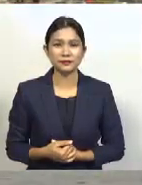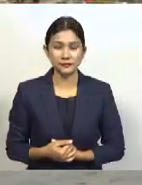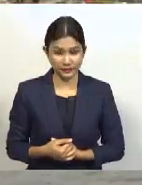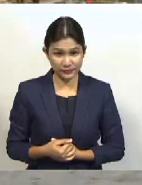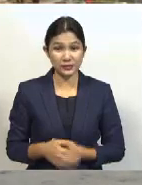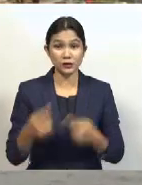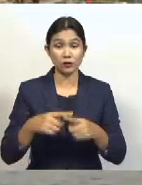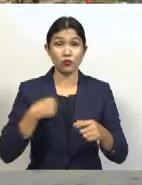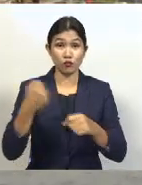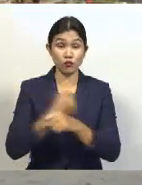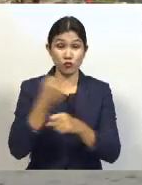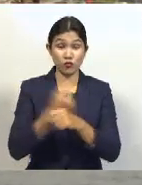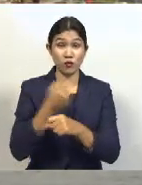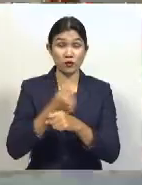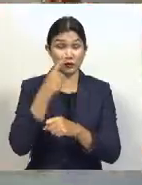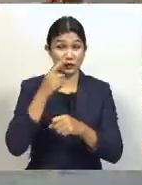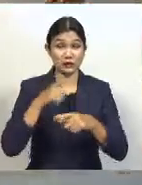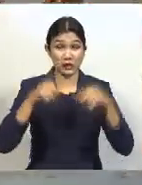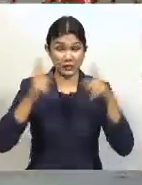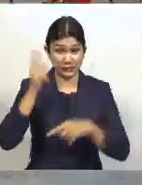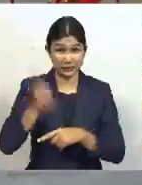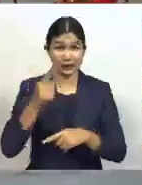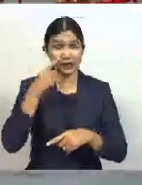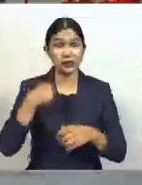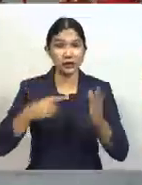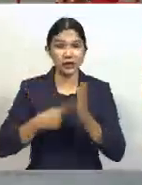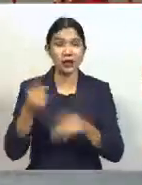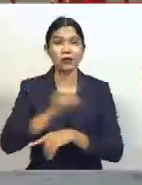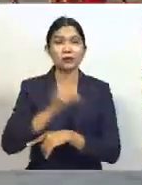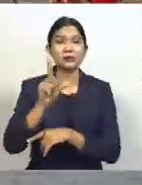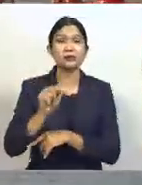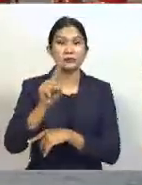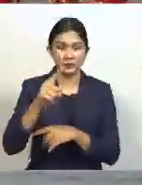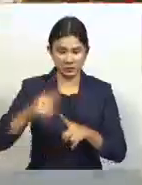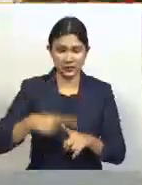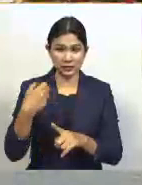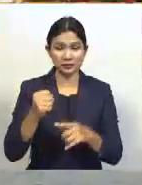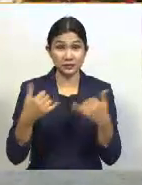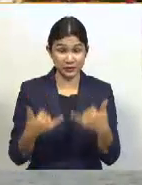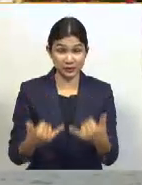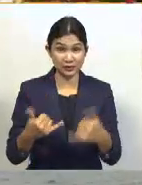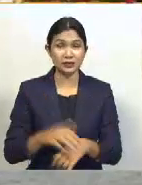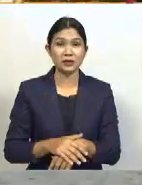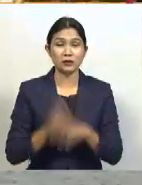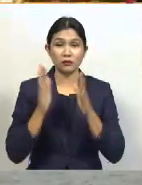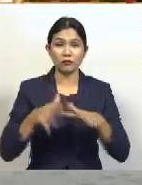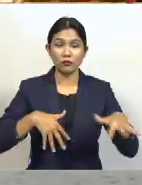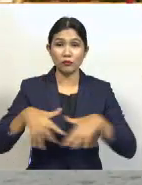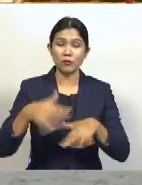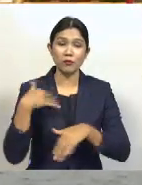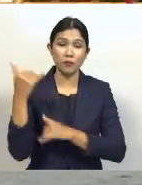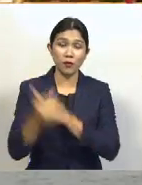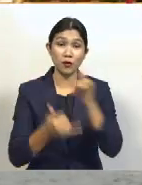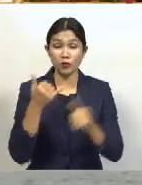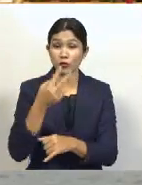ทางนี้การซ้อมใหญ่เสมือนจริงครั้งถัดไปจะมีขึ้นในวันที่21ตุลาคมนี้โดยประชาชนสามารถร่วมชมความสวย